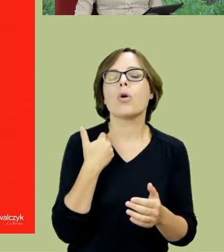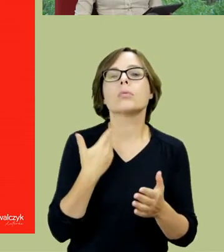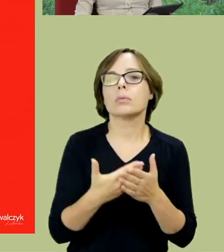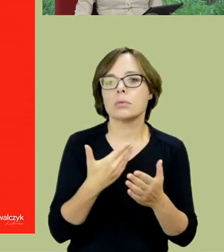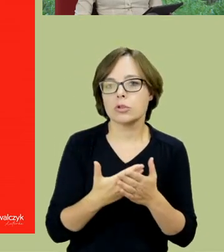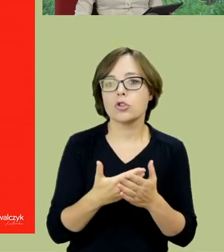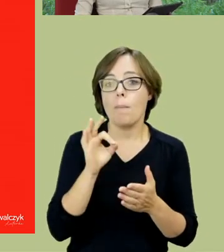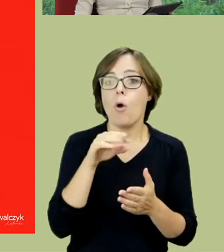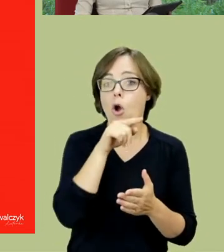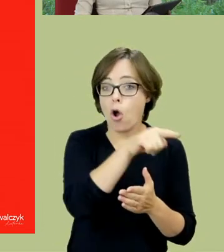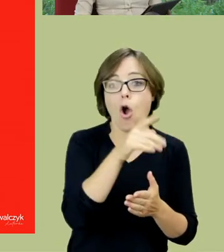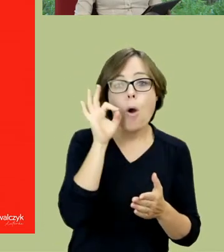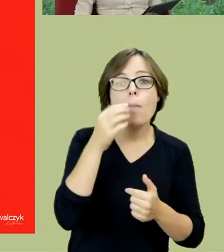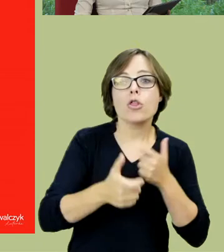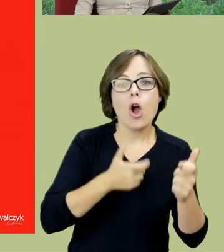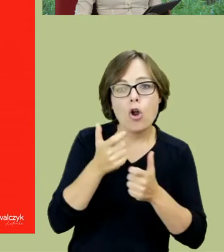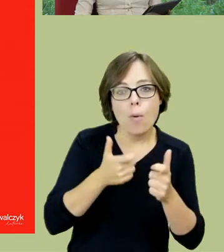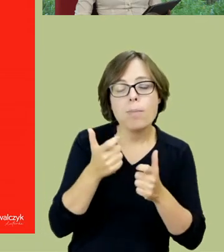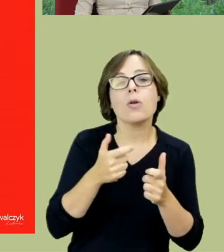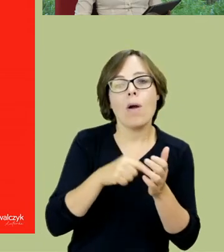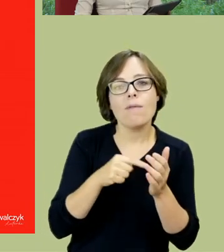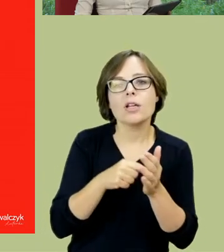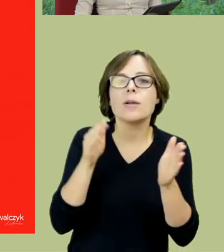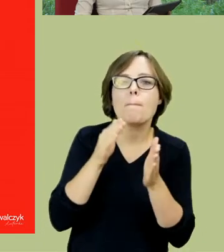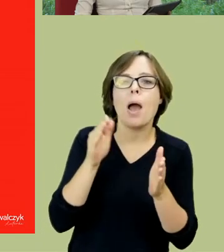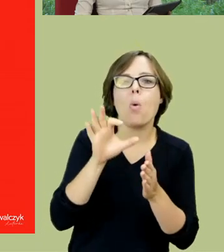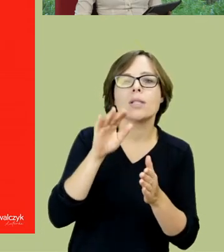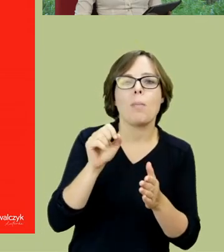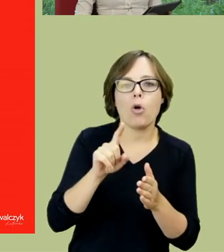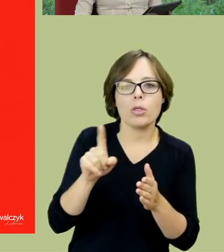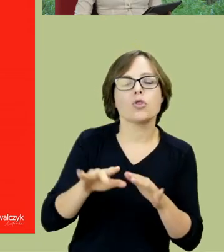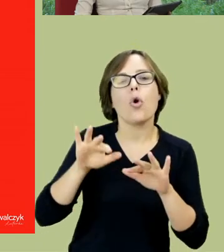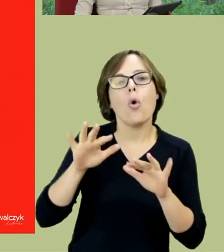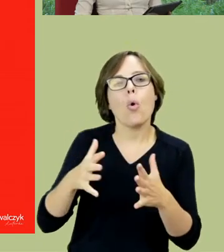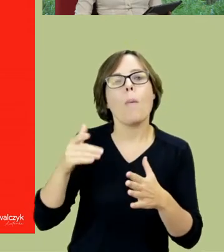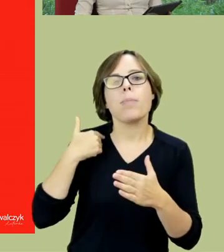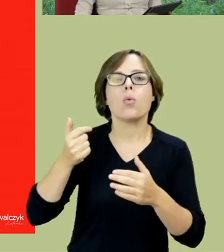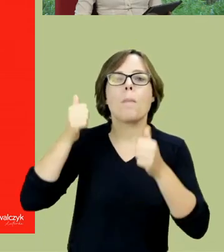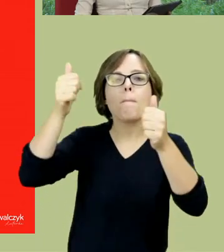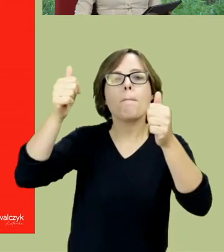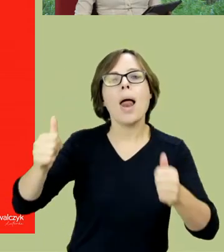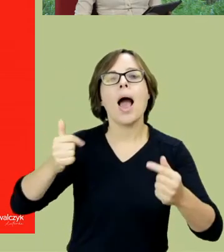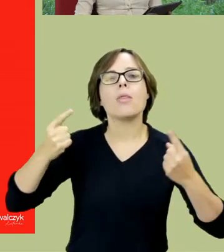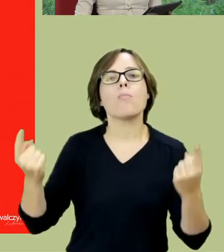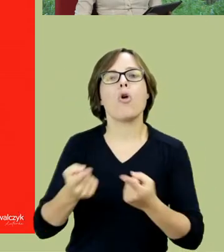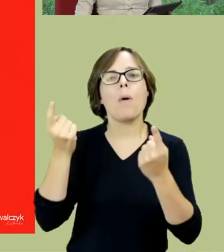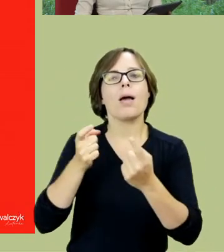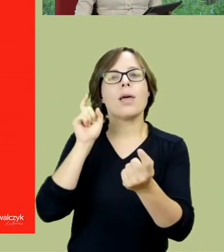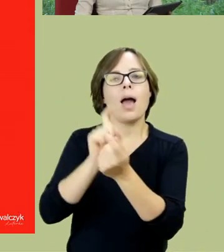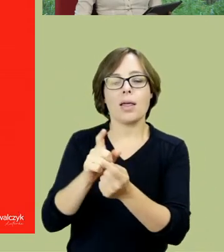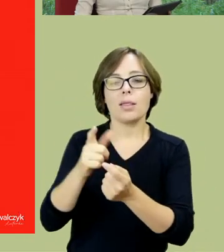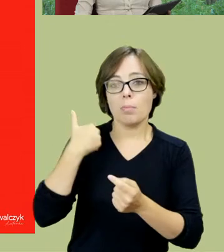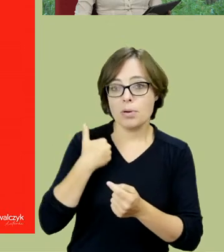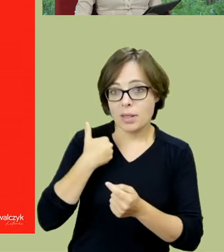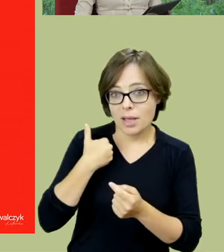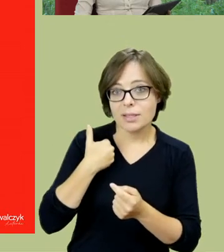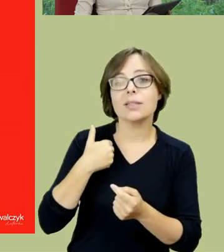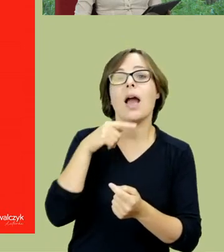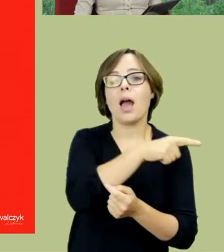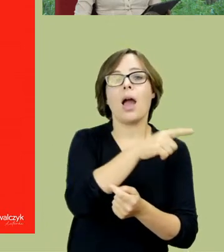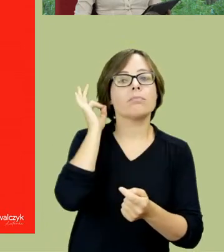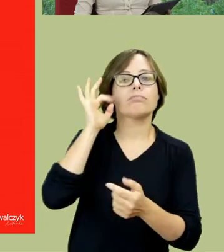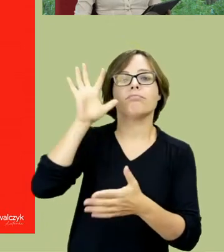zerwanie propagandowego antybrytyjskiego plakatu i jej ofiarą padła 24-letnia Elżbieta